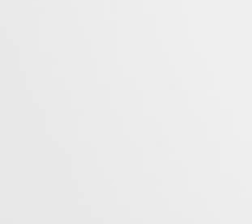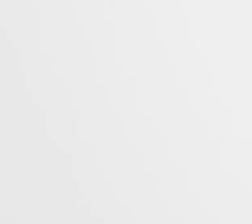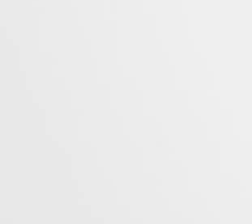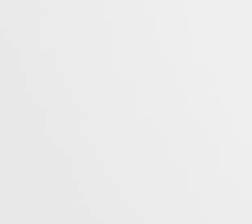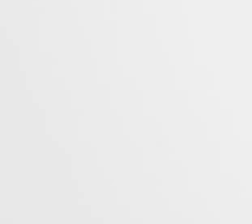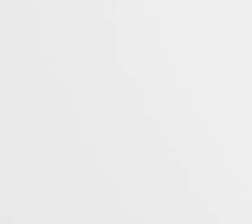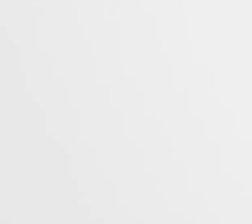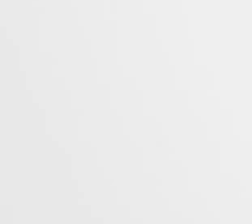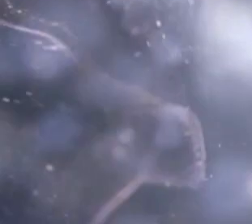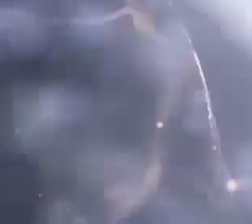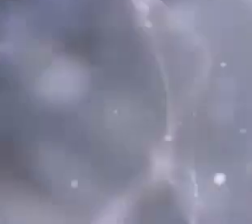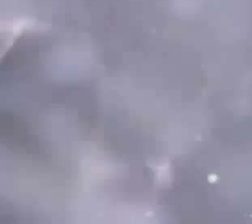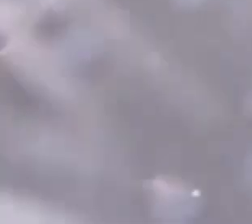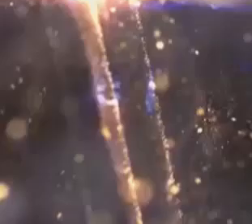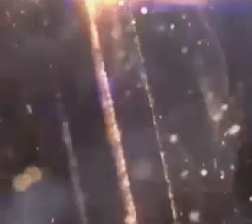התחזית בחסות